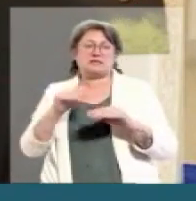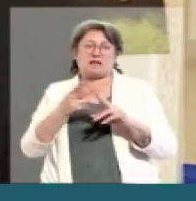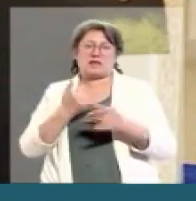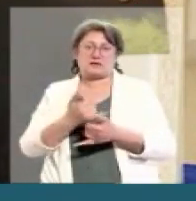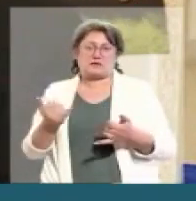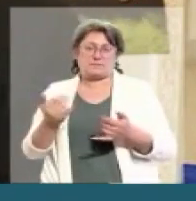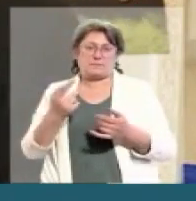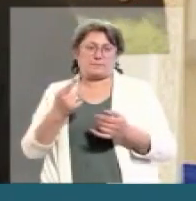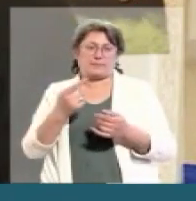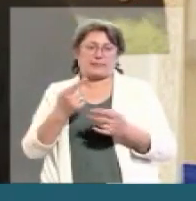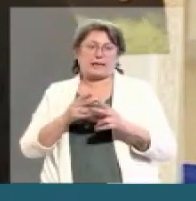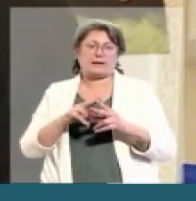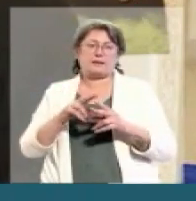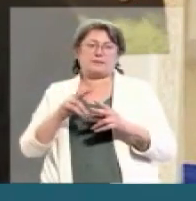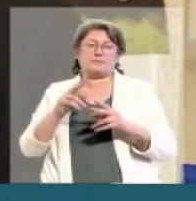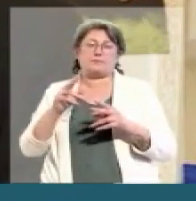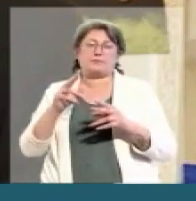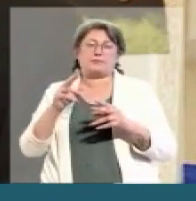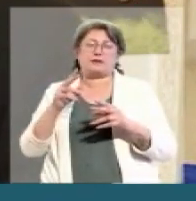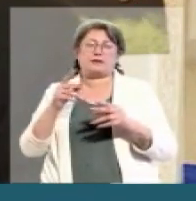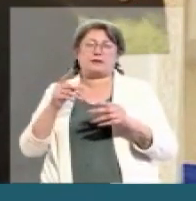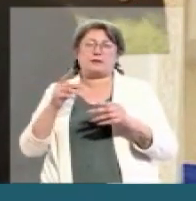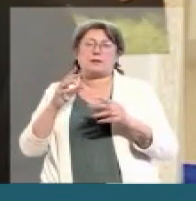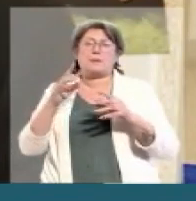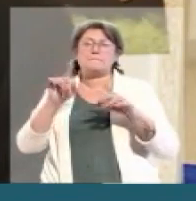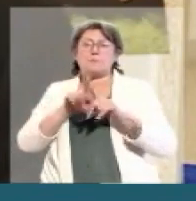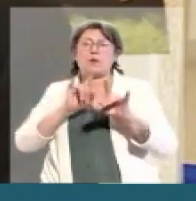очередь. И такими практиками мы делились в первый день